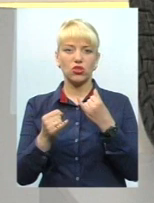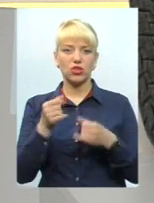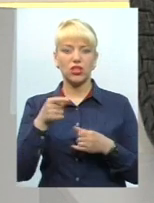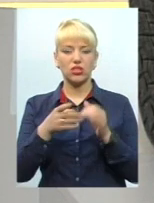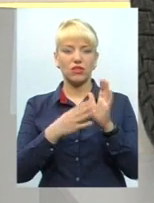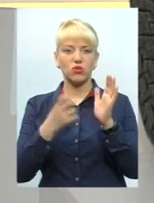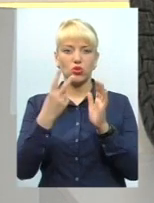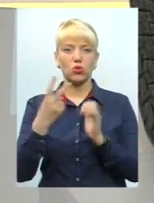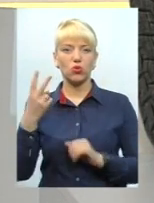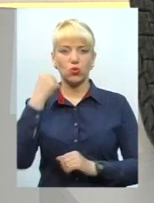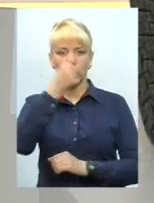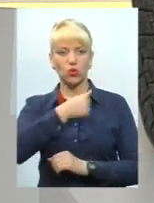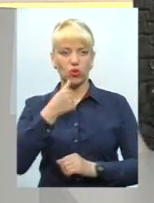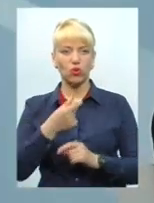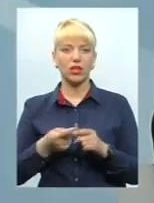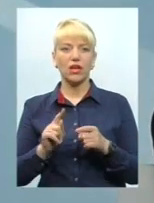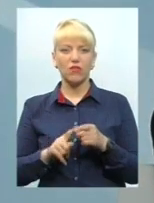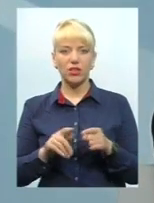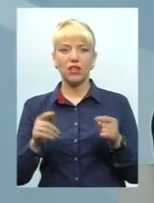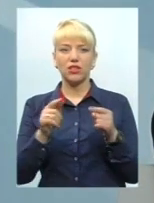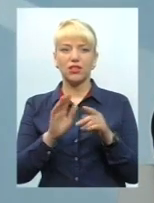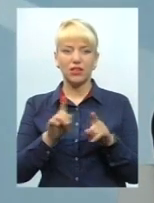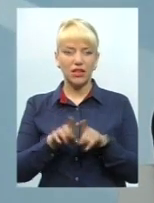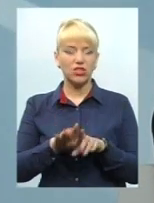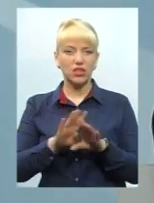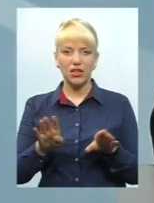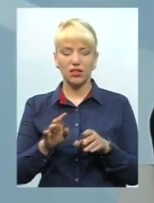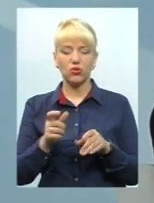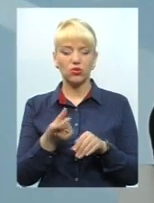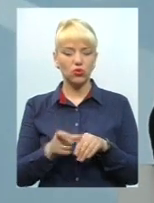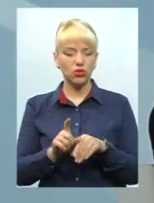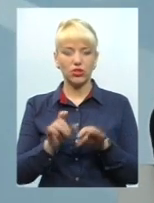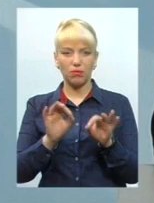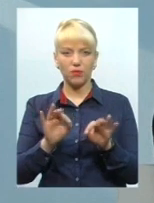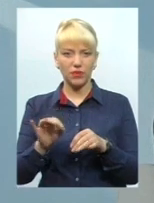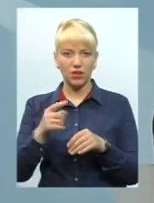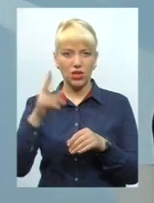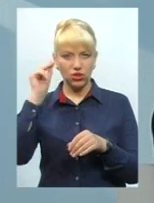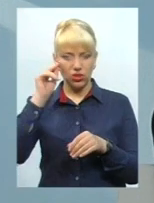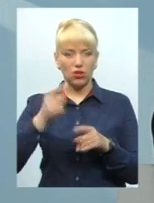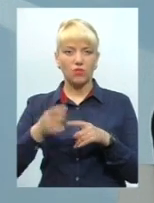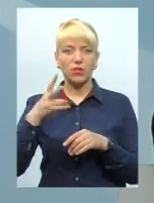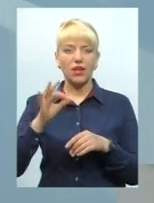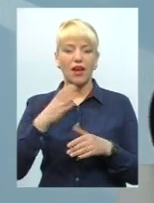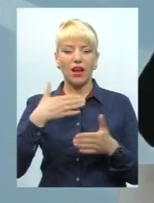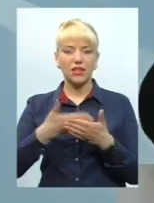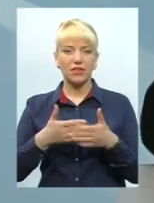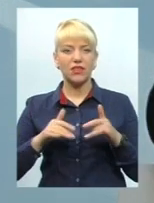жовтня 1942 року, хоча й вона теж не зовсім відповідає дійсності. І активні дії по